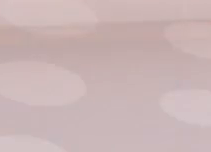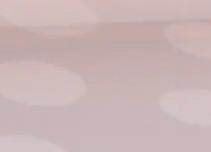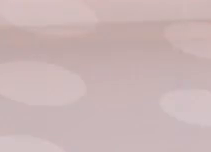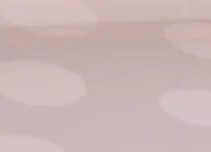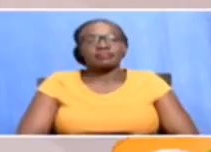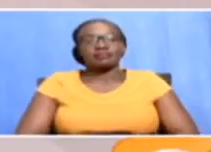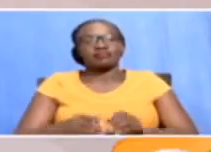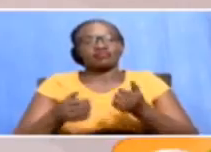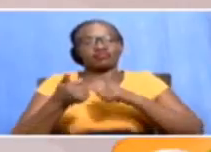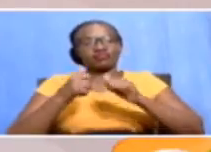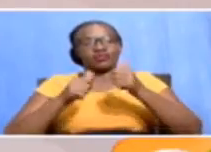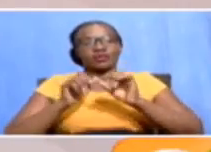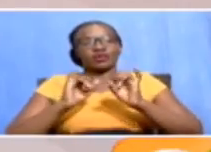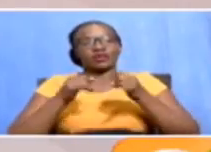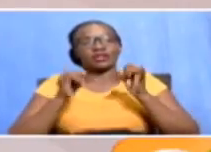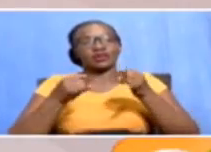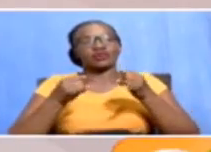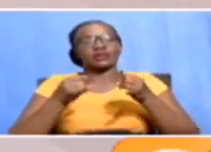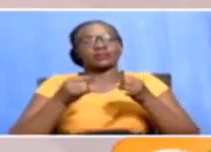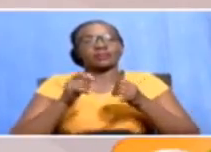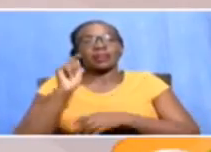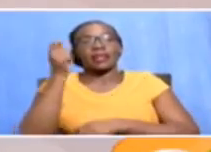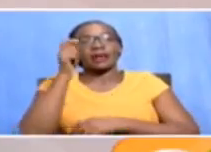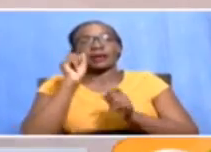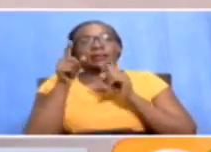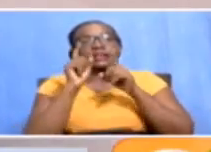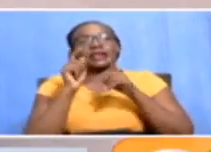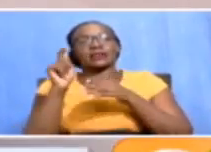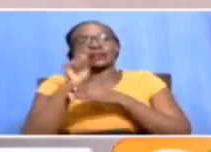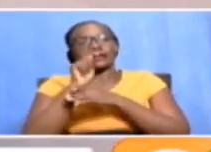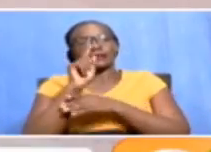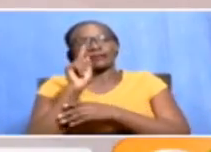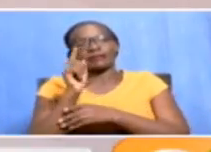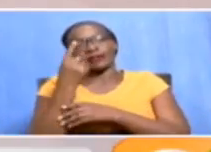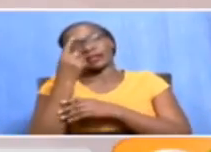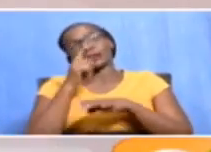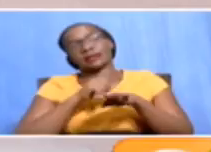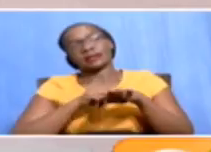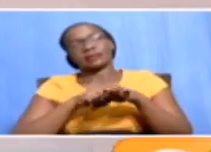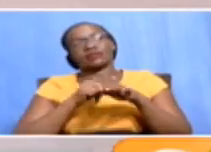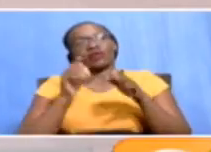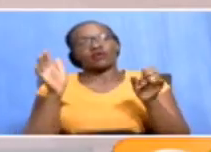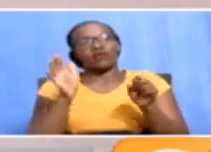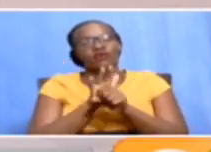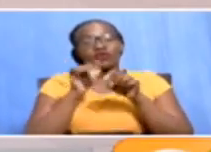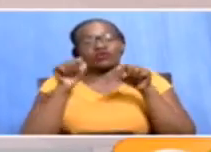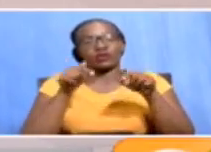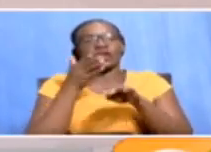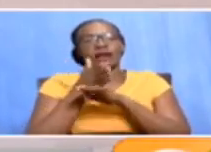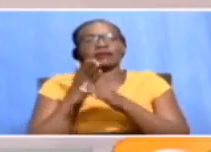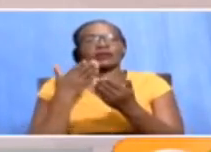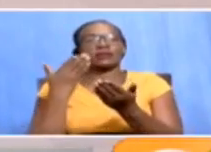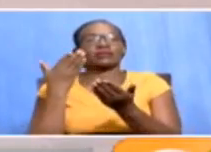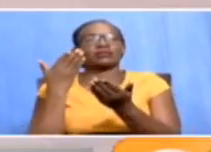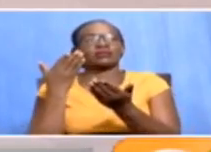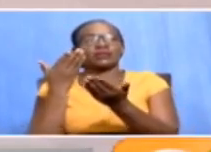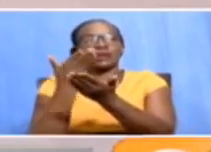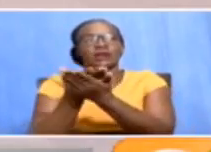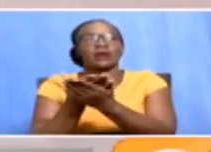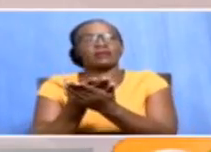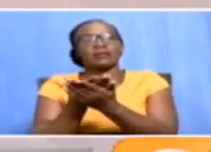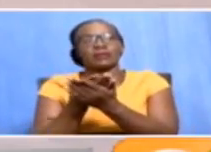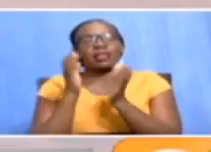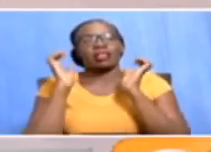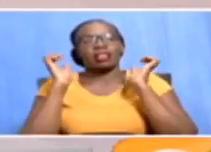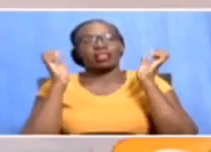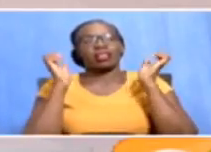Kwenye michezo sasa, timu ya taifa ya kandanda Harambee Stars imefanya mazoezi ya kwanza kikamilifu alasiri ya leo baada ya kuwasili mjini Bahr Dar huko